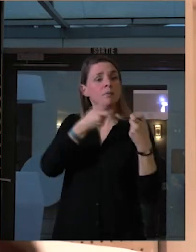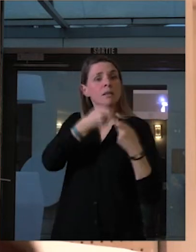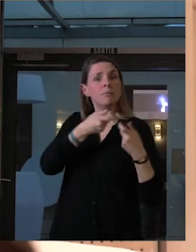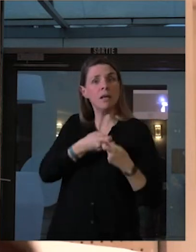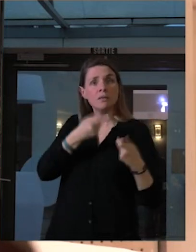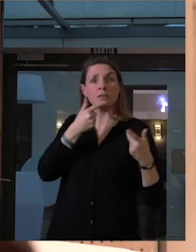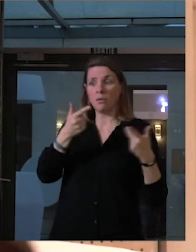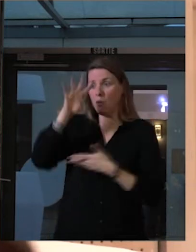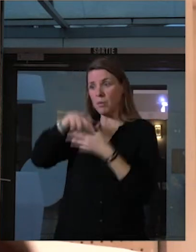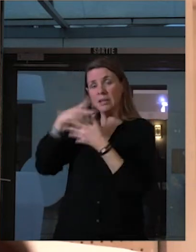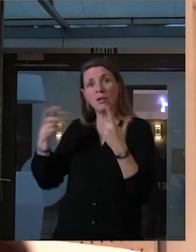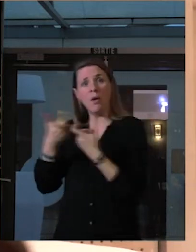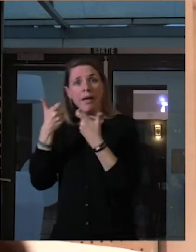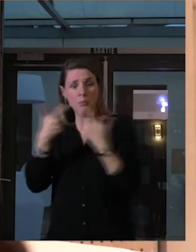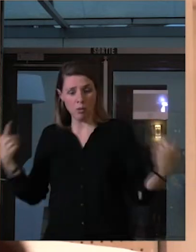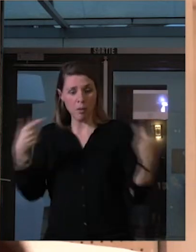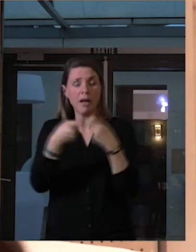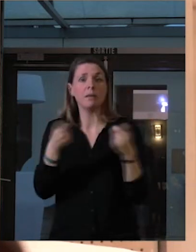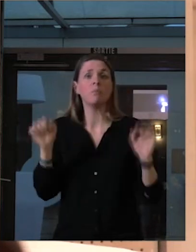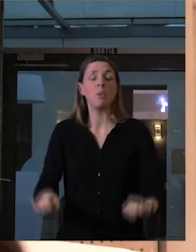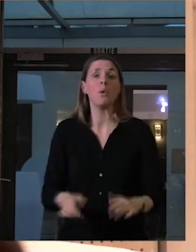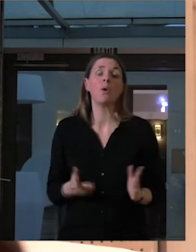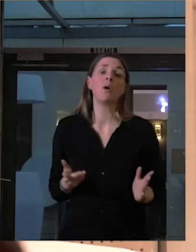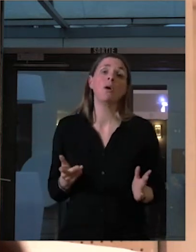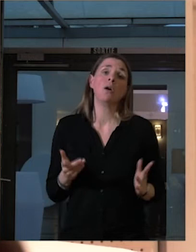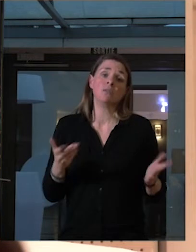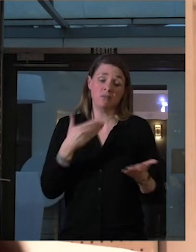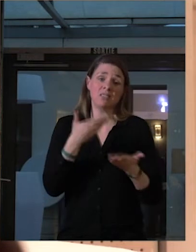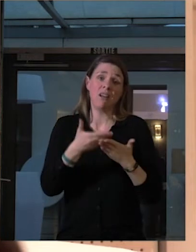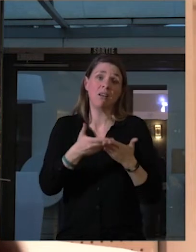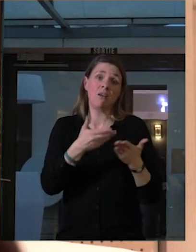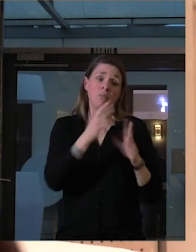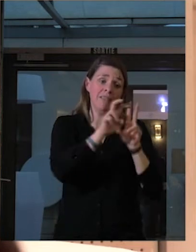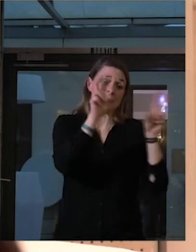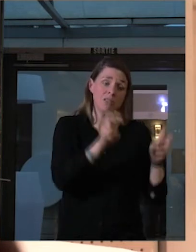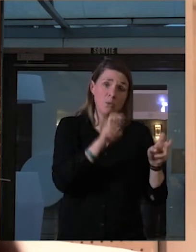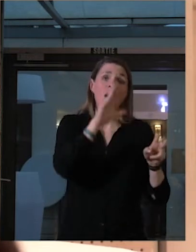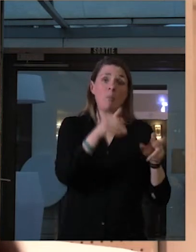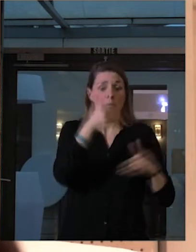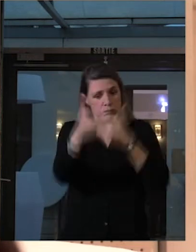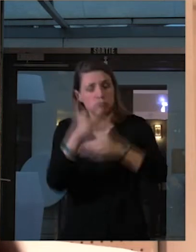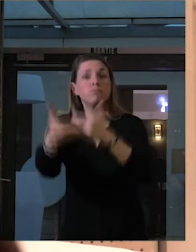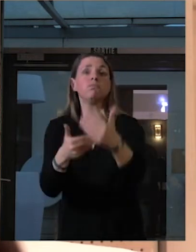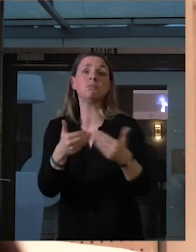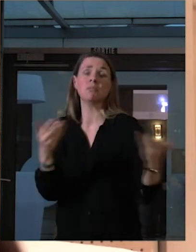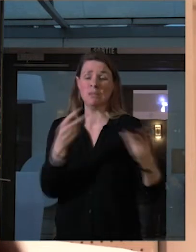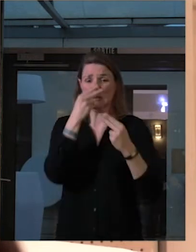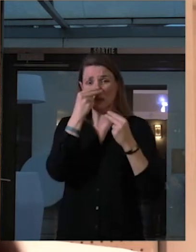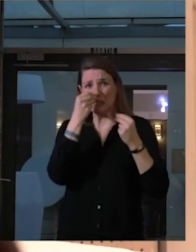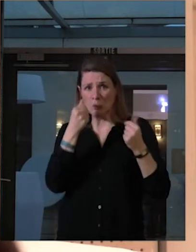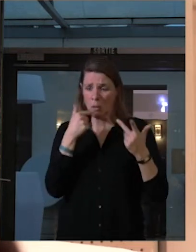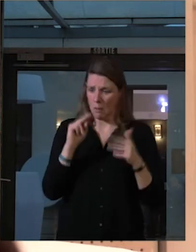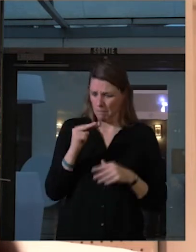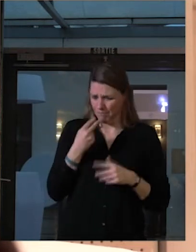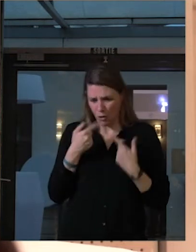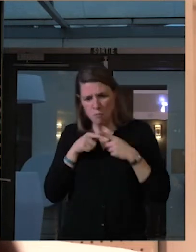planning d'entraînement aussi. Donc ça déclenche plein de choses et c'est ce sentiment de légitimité que je n'arrive pas à